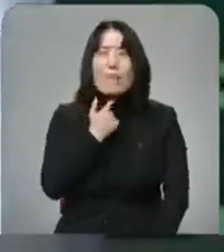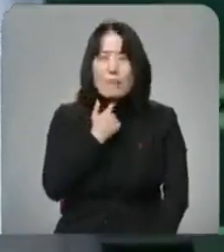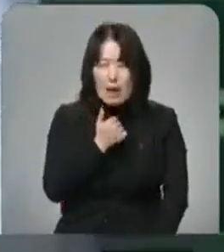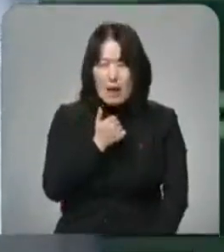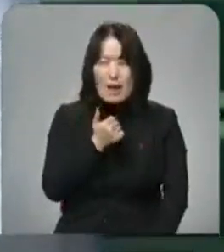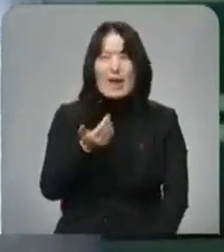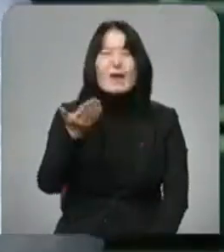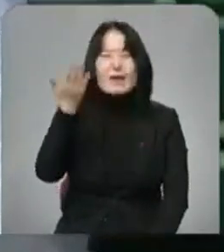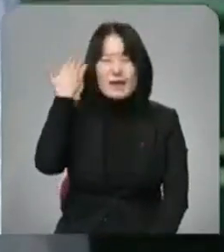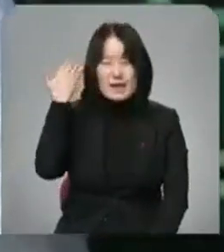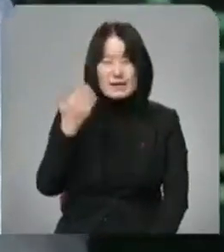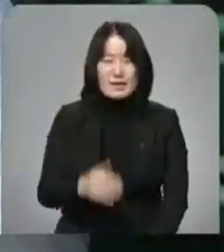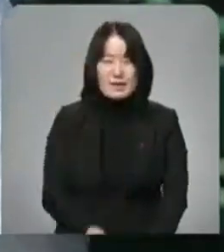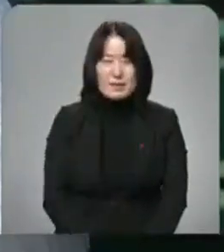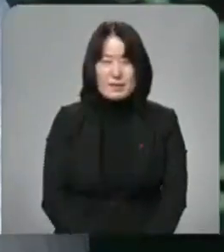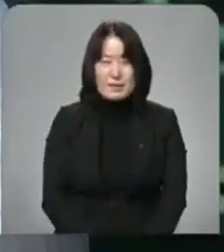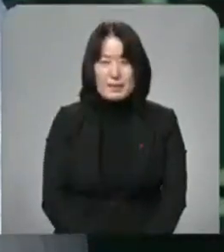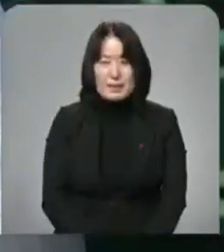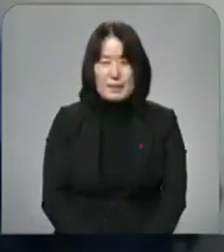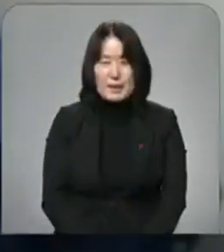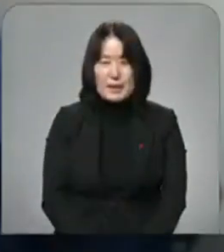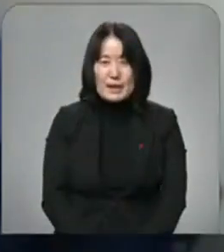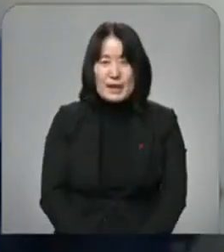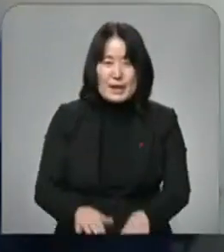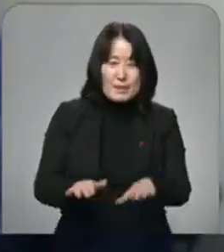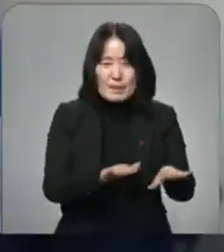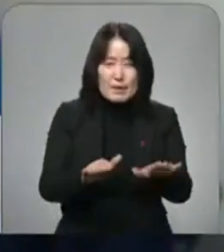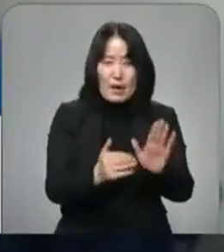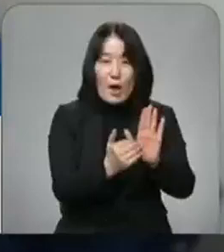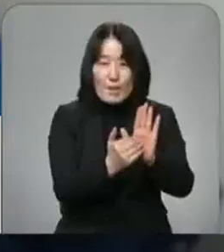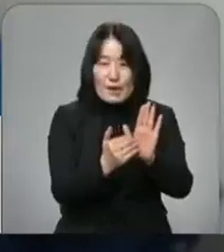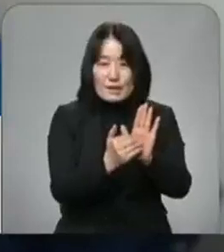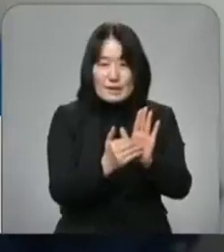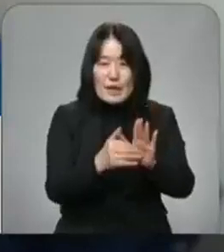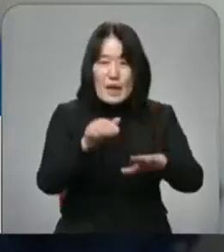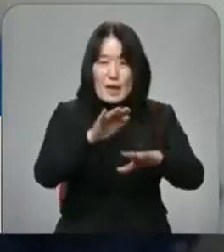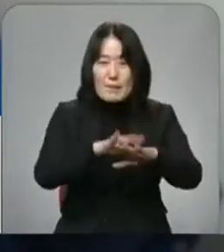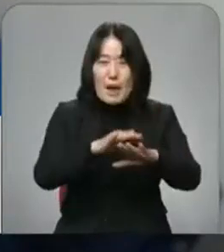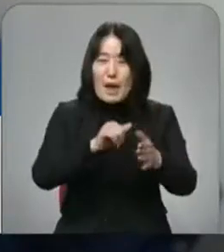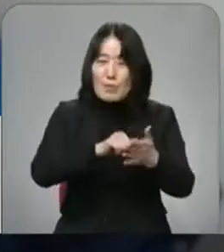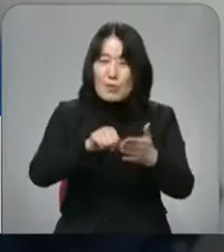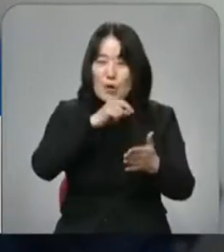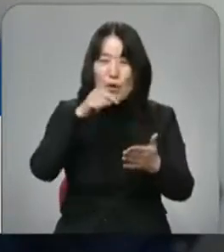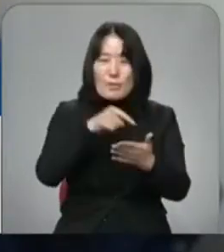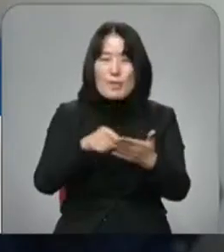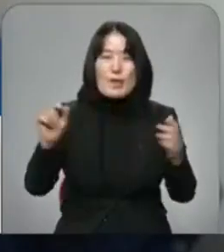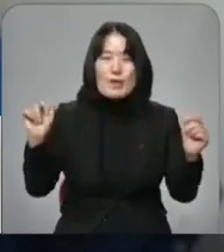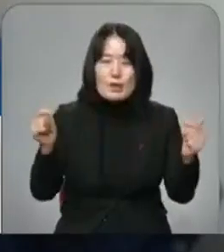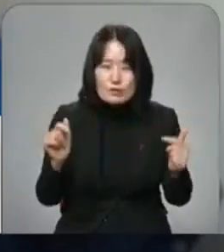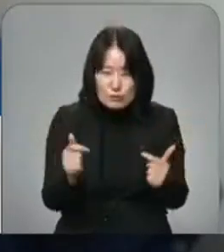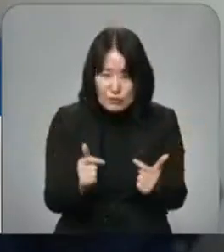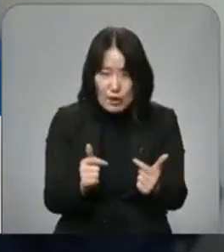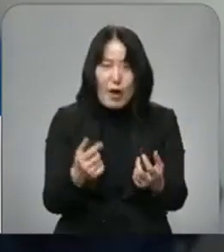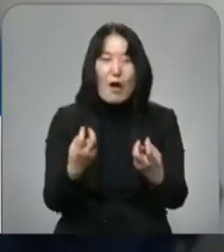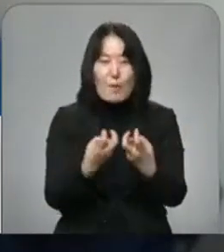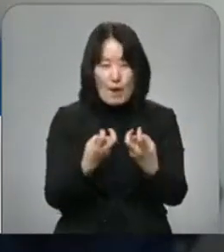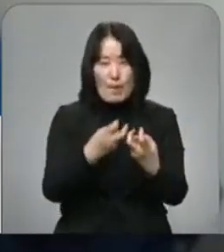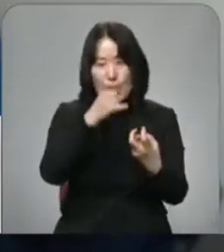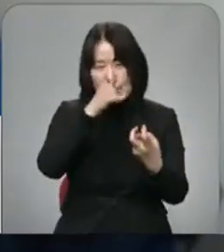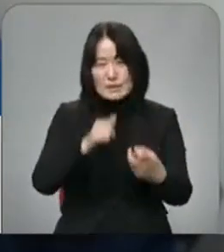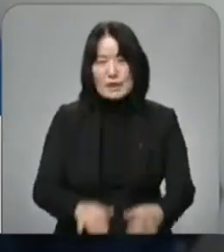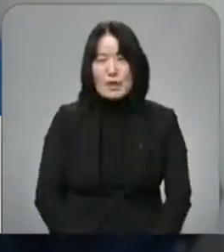됐습니다. 미끄럼을 방지할 수도 있고 농작물의 피해도 줄일 수 있는 그 방법 중에